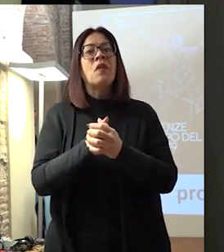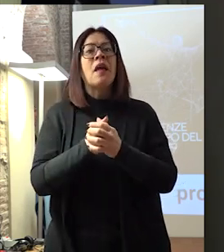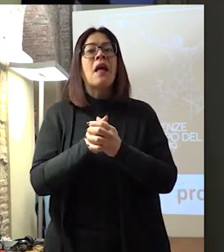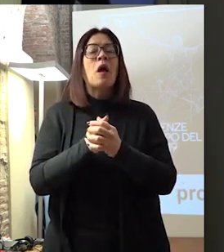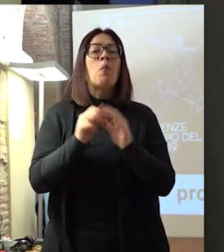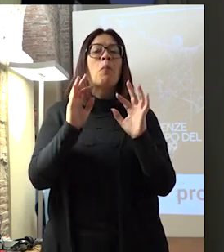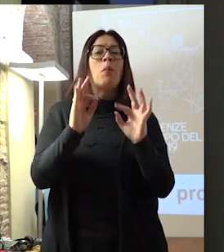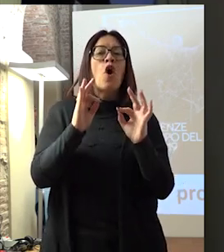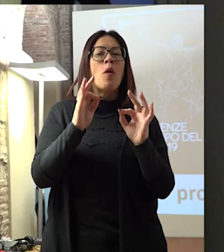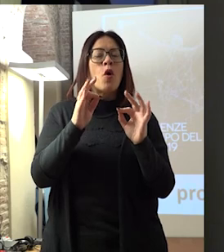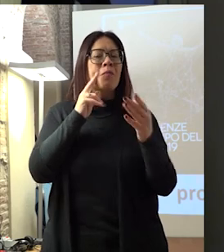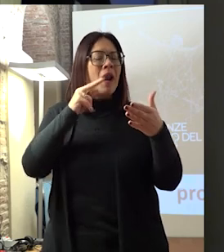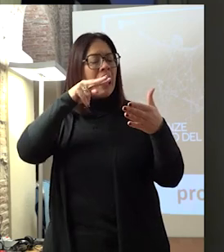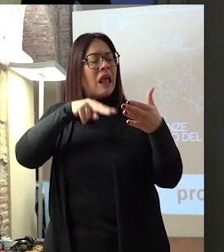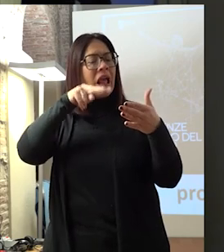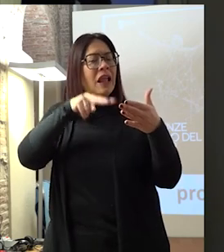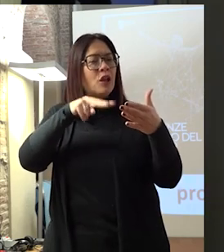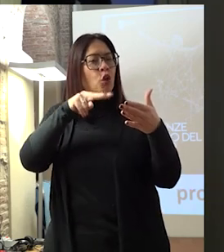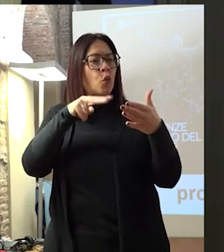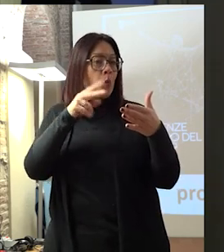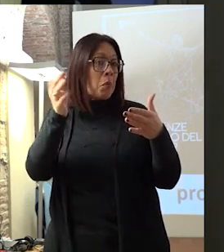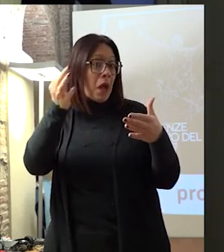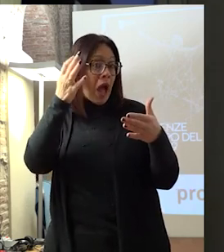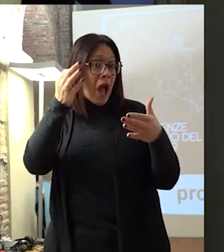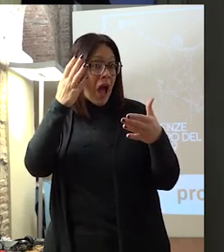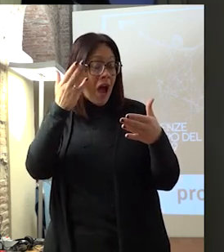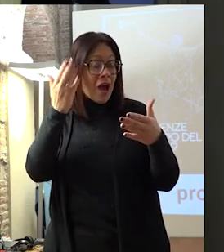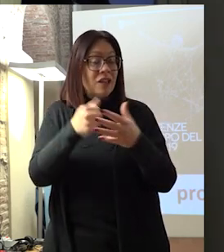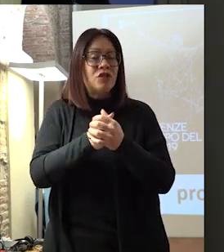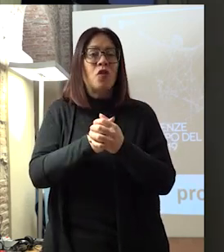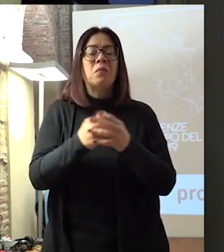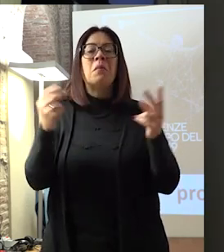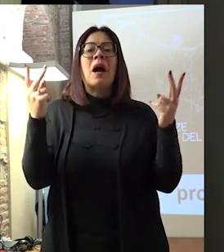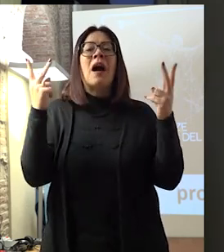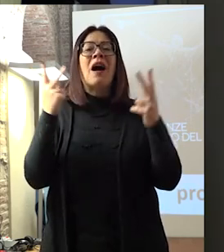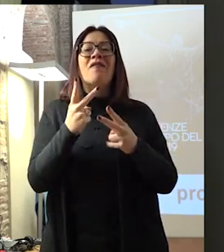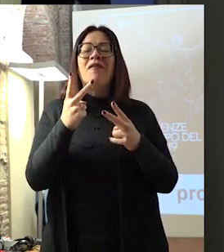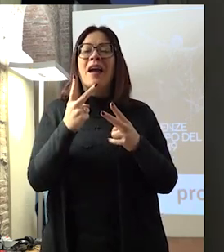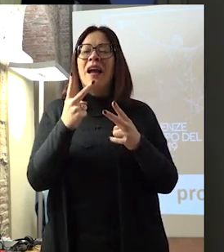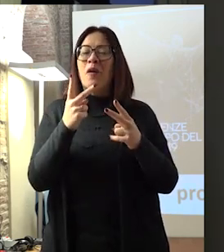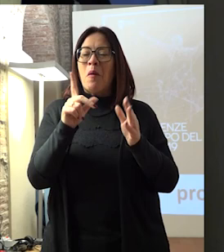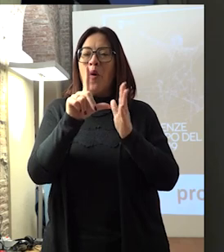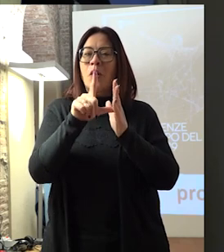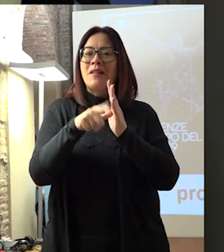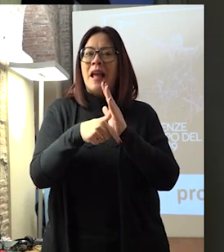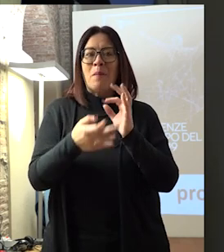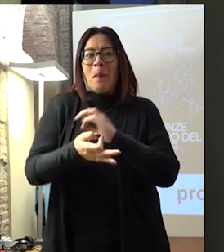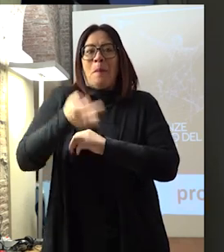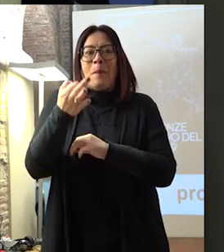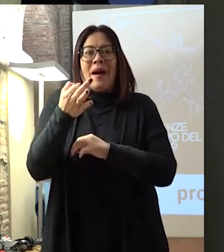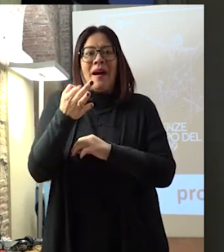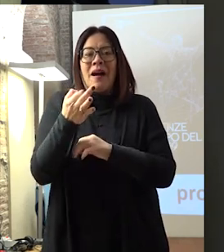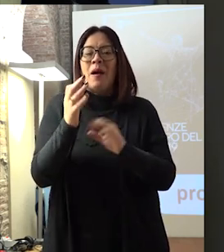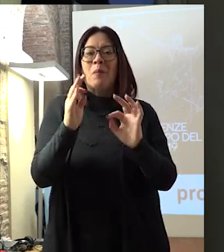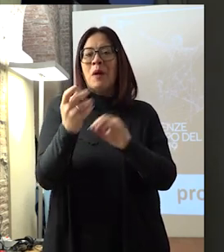una lettura che ho fatto in maniera veramente casuale, ma direi con una tempestività propizia, proprio